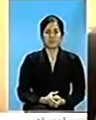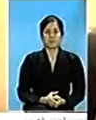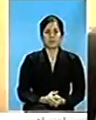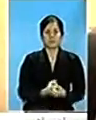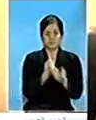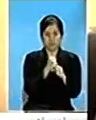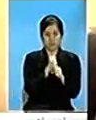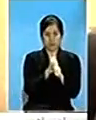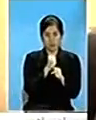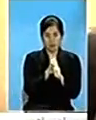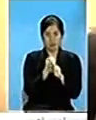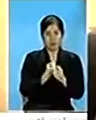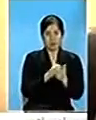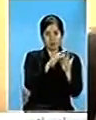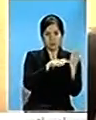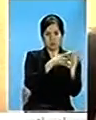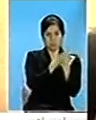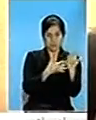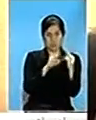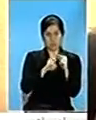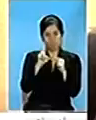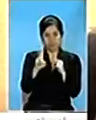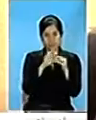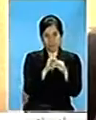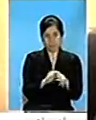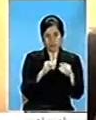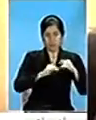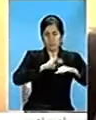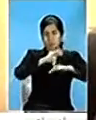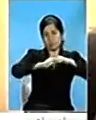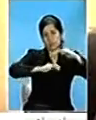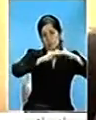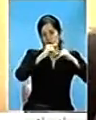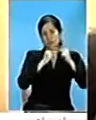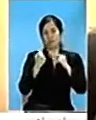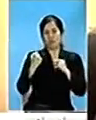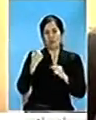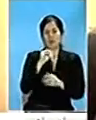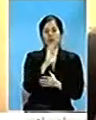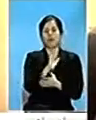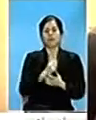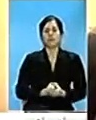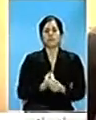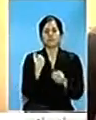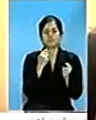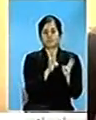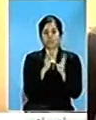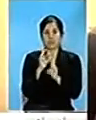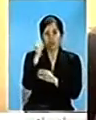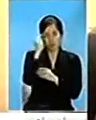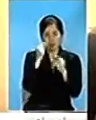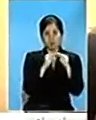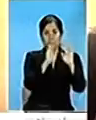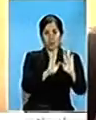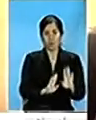การทำงานยุทธศาสตร์ที่2ในเรื่องของการเสริมสร้างความเข้มแข็งเราใช้แนวคิดที่เรียกว่าประชาธิปไตย